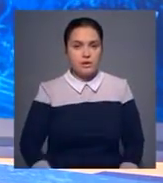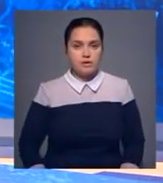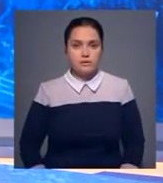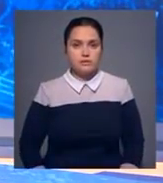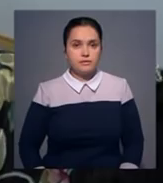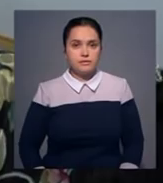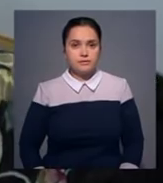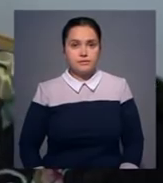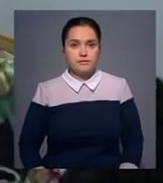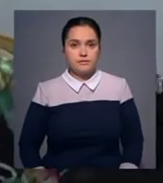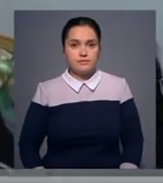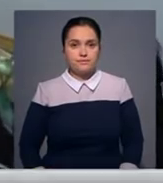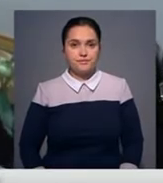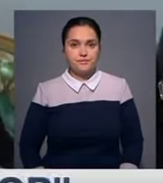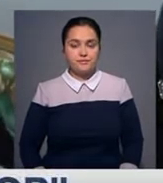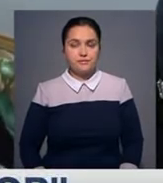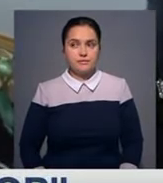вкус.